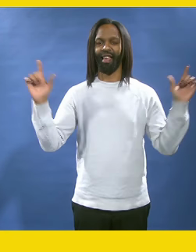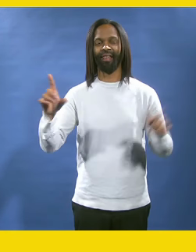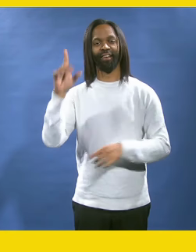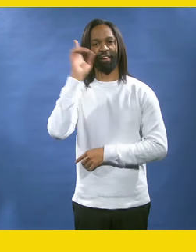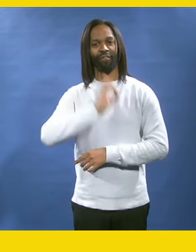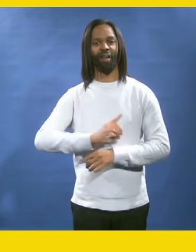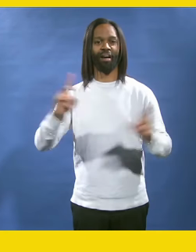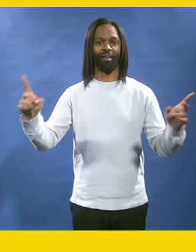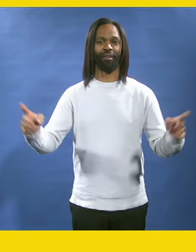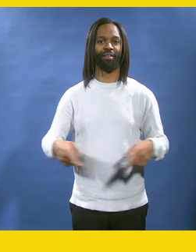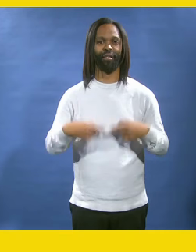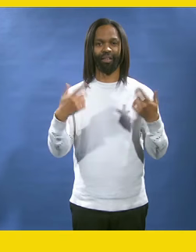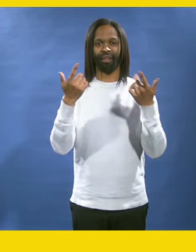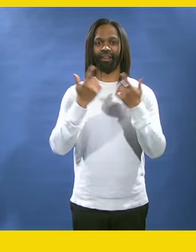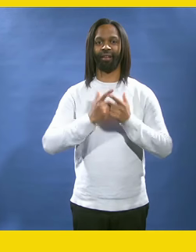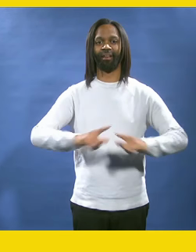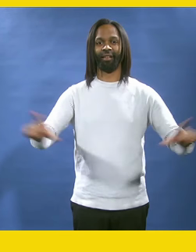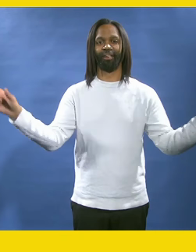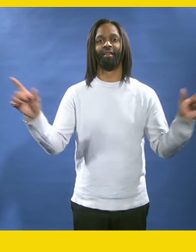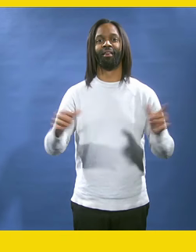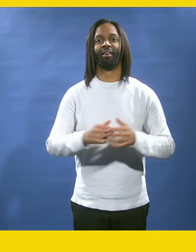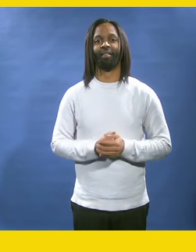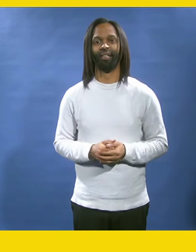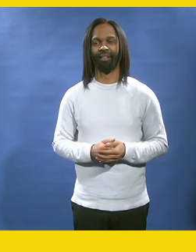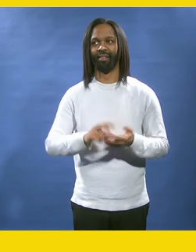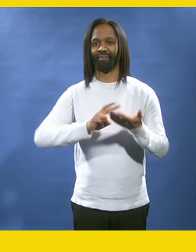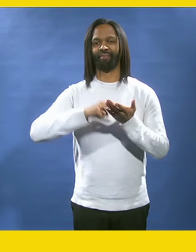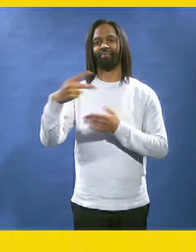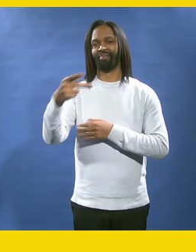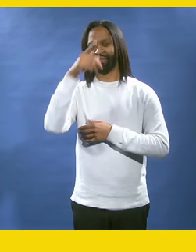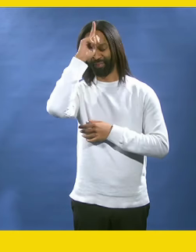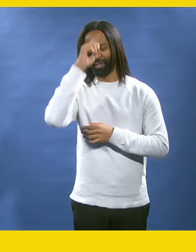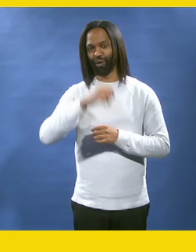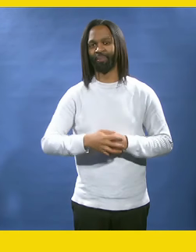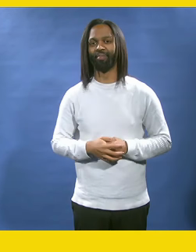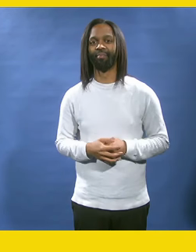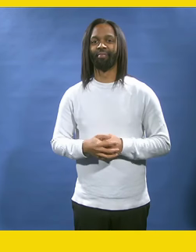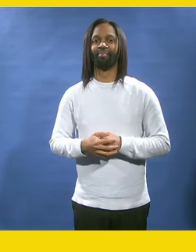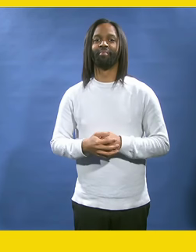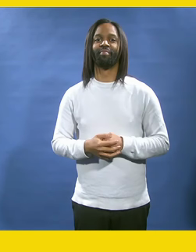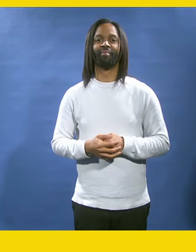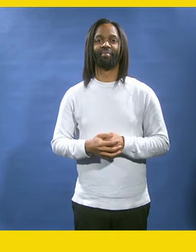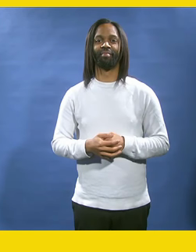Femme, vie, liberté. Frauen, Leben, Freiheit.